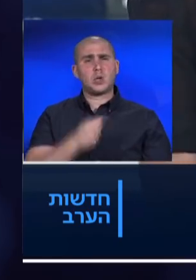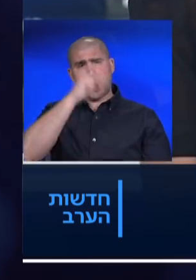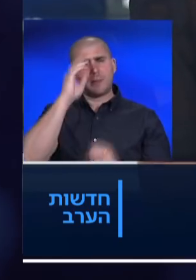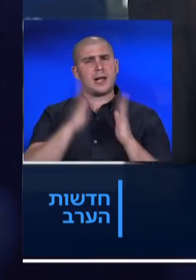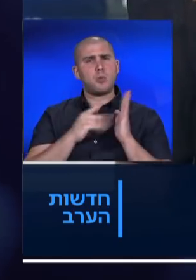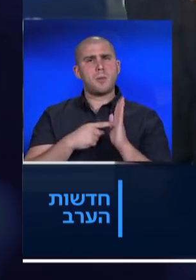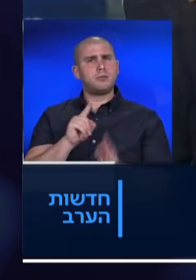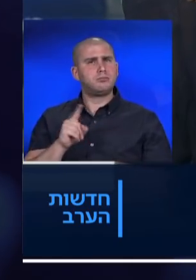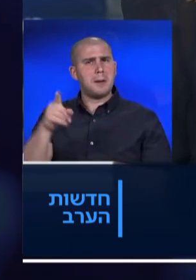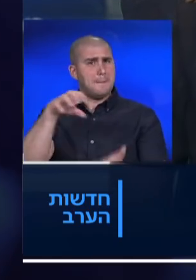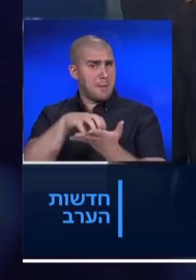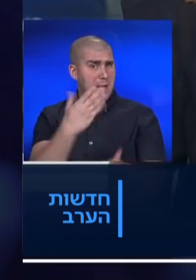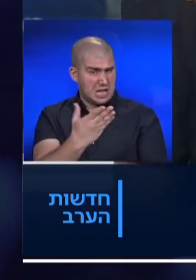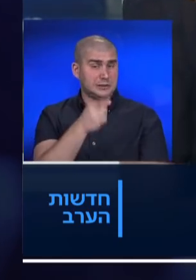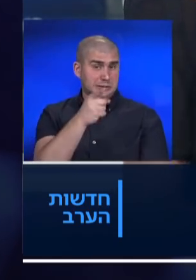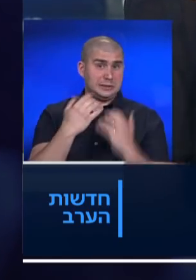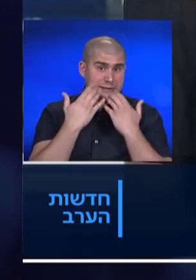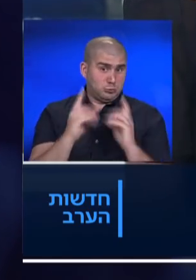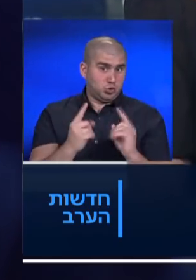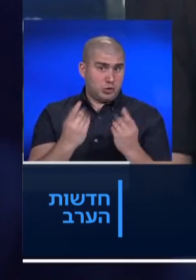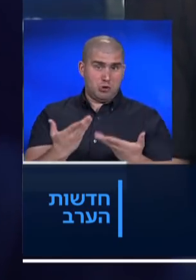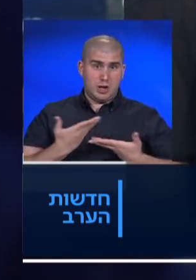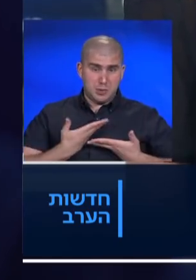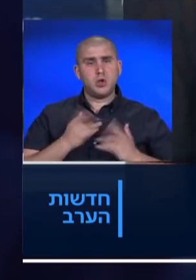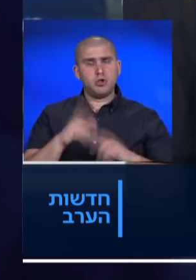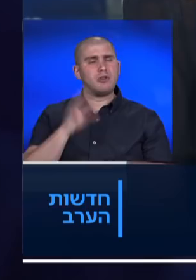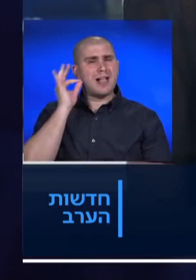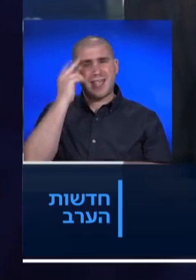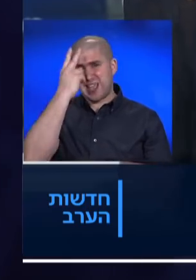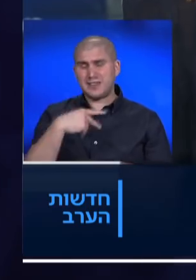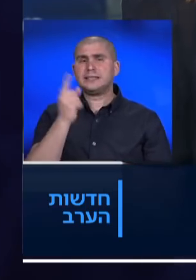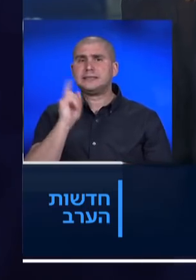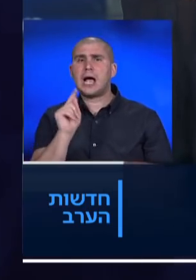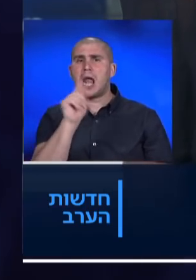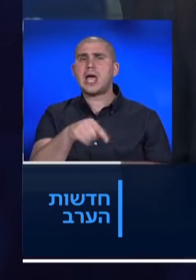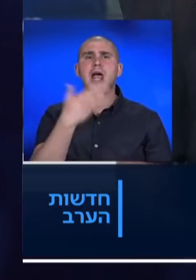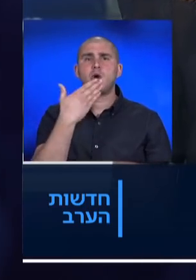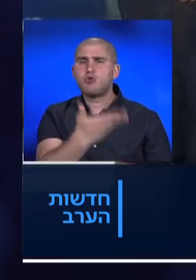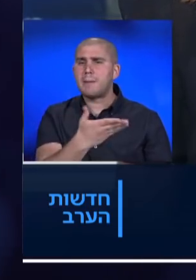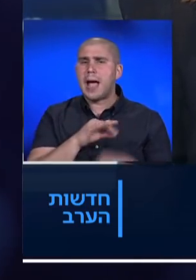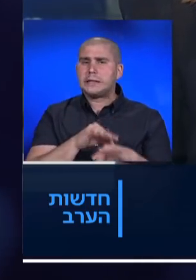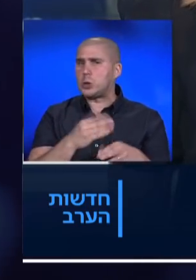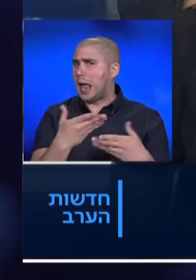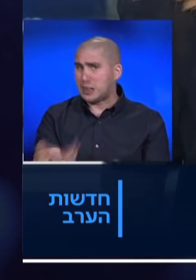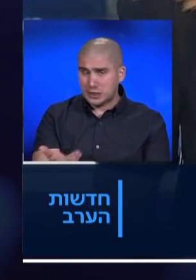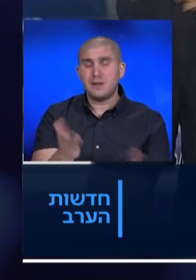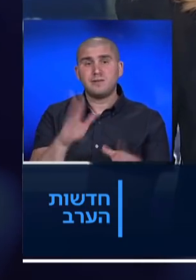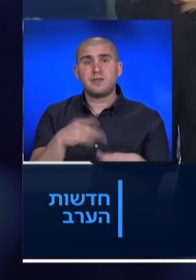אגב, זה סיפור שהגיע אלינו היום. יש להם ילדה עיוורת שצריכה להגיע לירושלים, אין להם הסעה, וגם אין להם שום מענה.